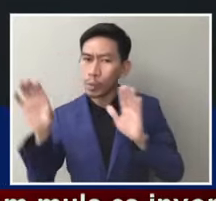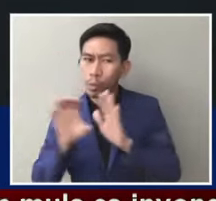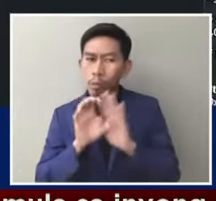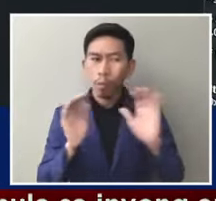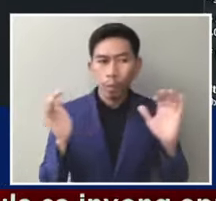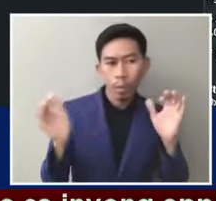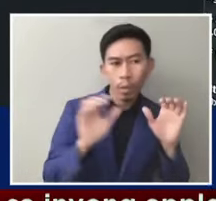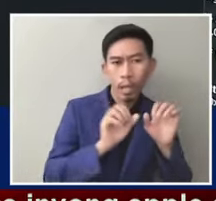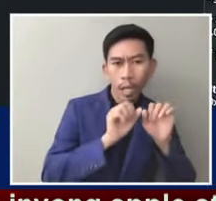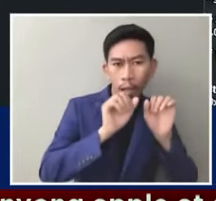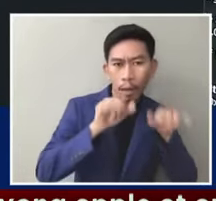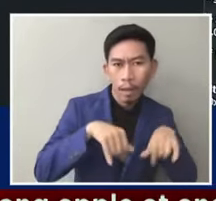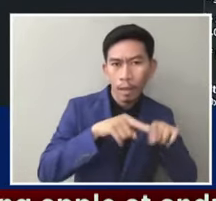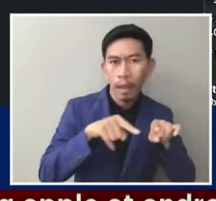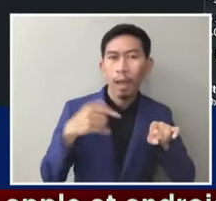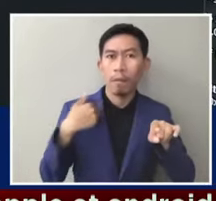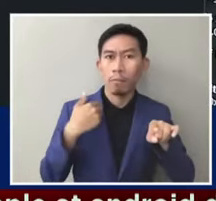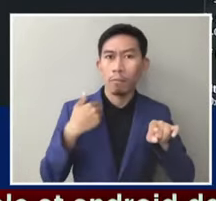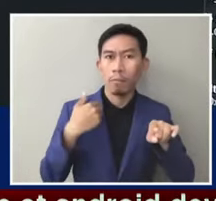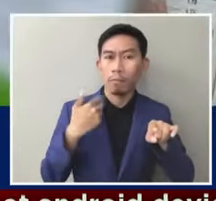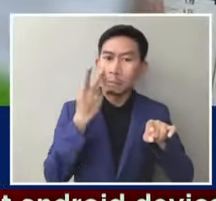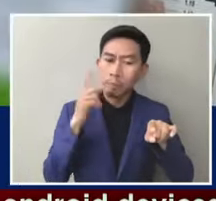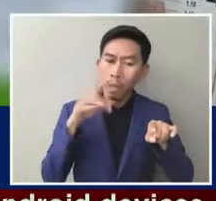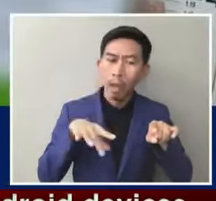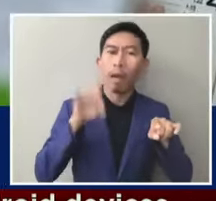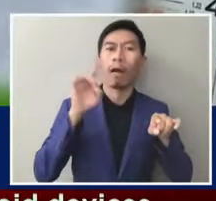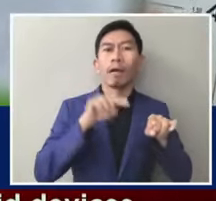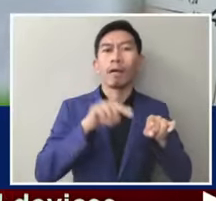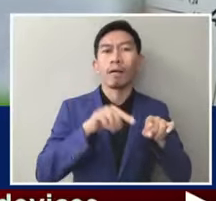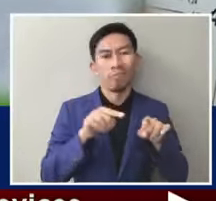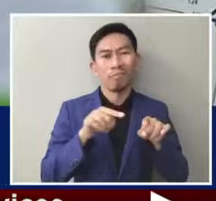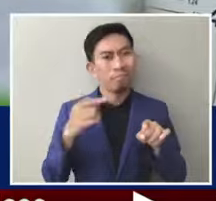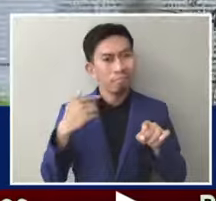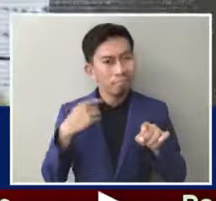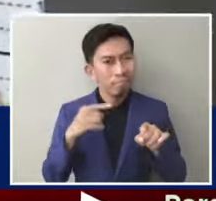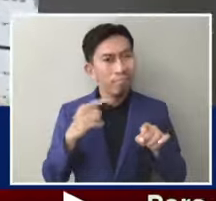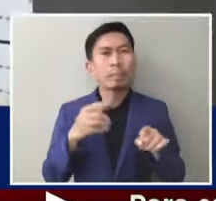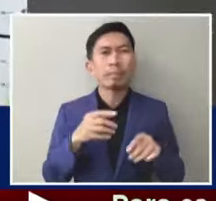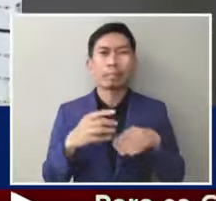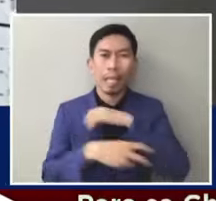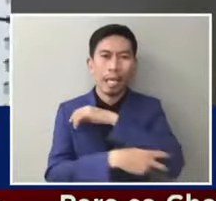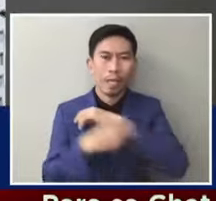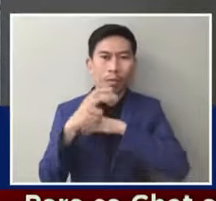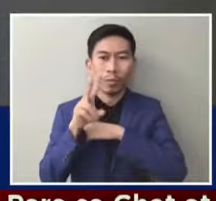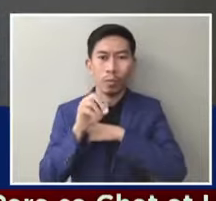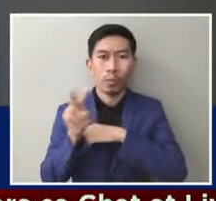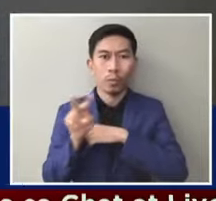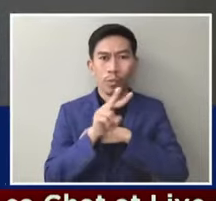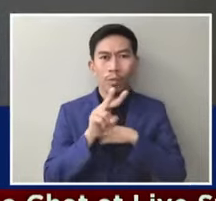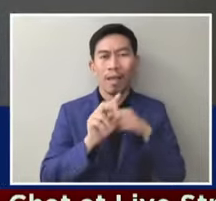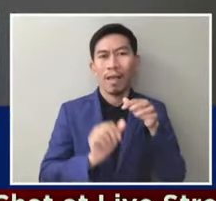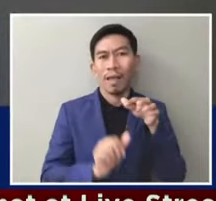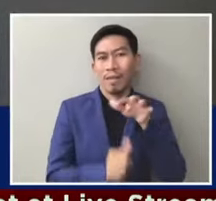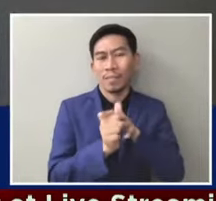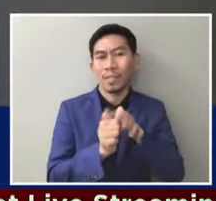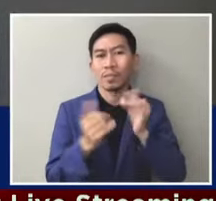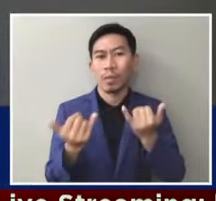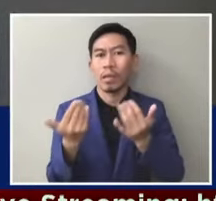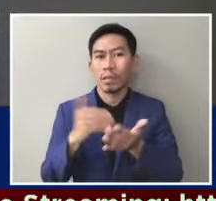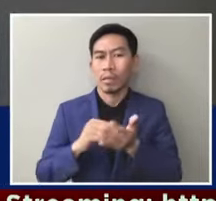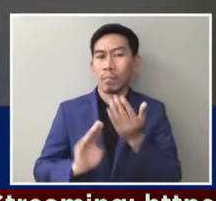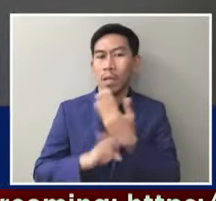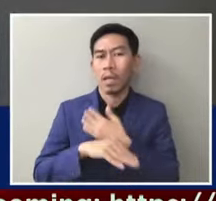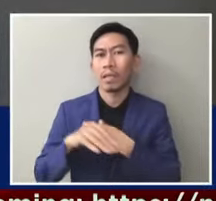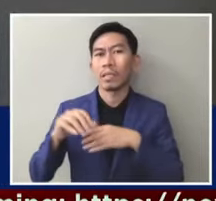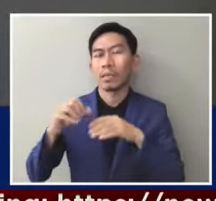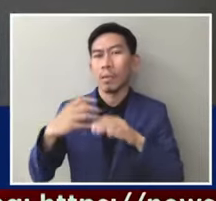record. Lumabas sa database na may kaso na siyang theft noong 2022. Kaya't na ibalik sa Police Station 14, dalawa na ang